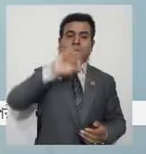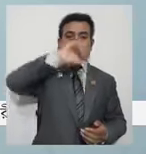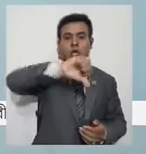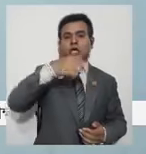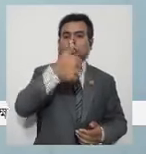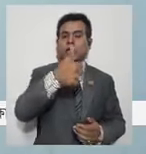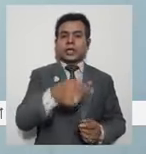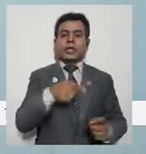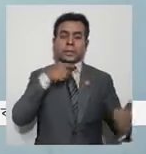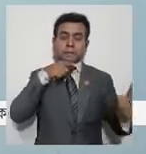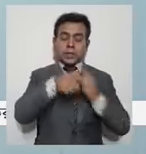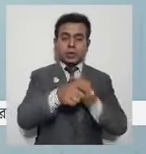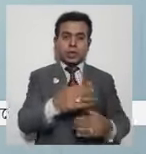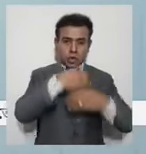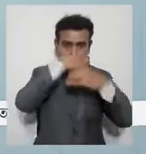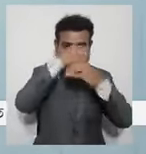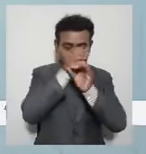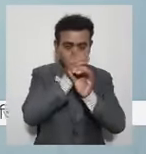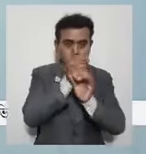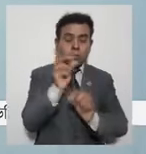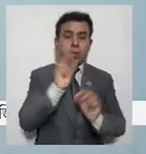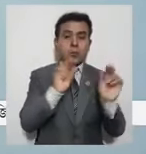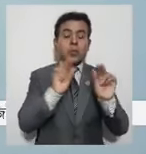হয়েছেন, এবং এ পর্যন্ত শনাক্ত